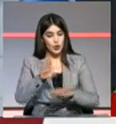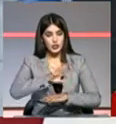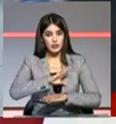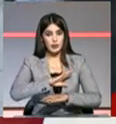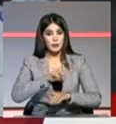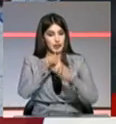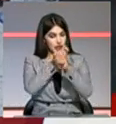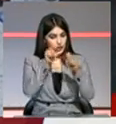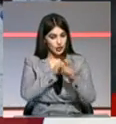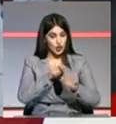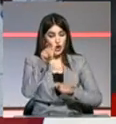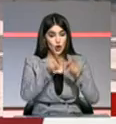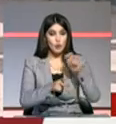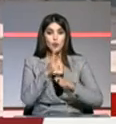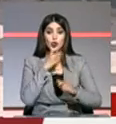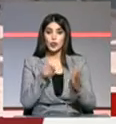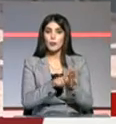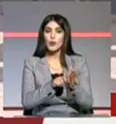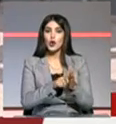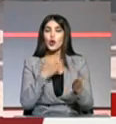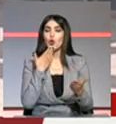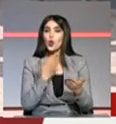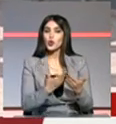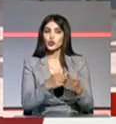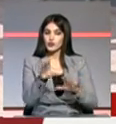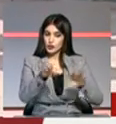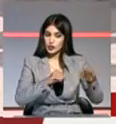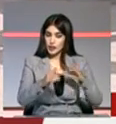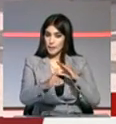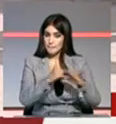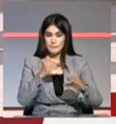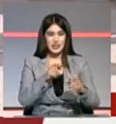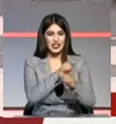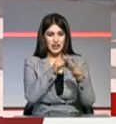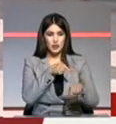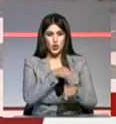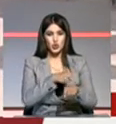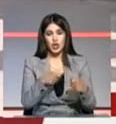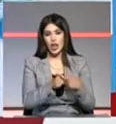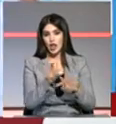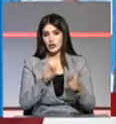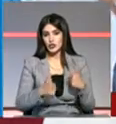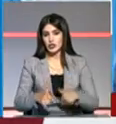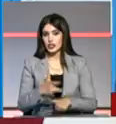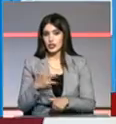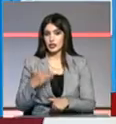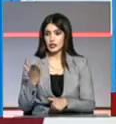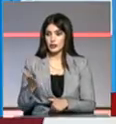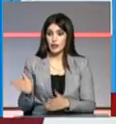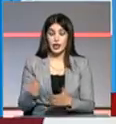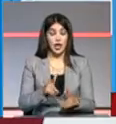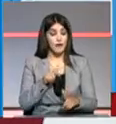عدم التزام العديد من المواطنين بالمواعيد المحددة في الاستدعاء الموجه لهم من قبل وزارة الصحة. خسارة فما ما